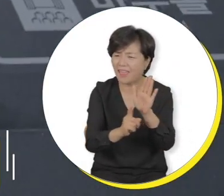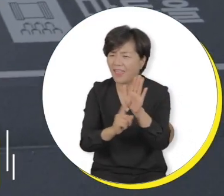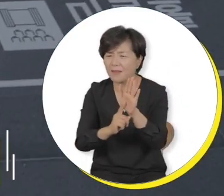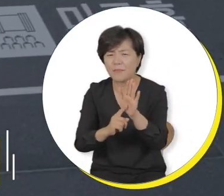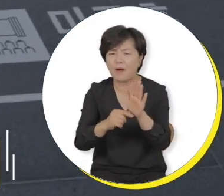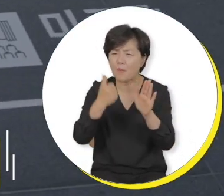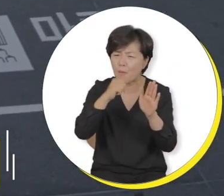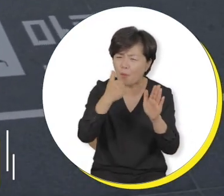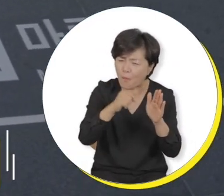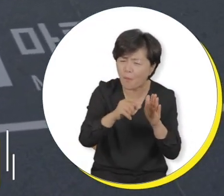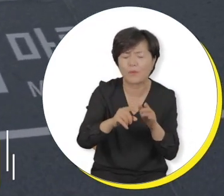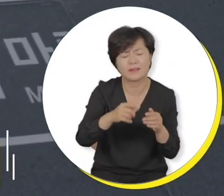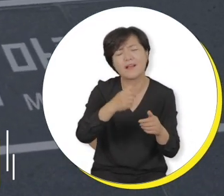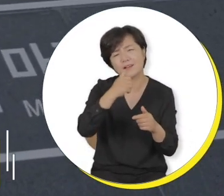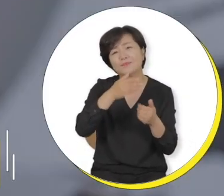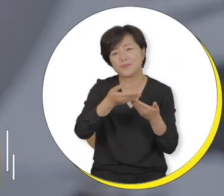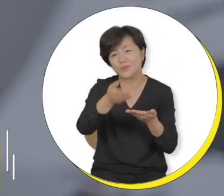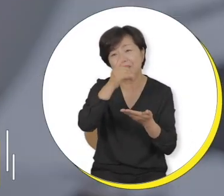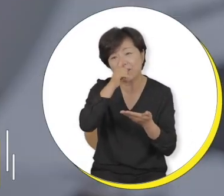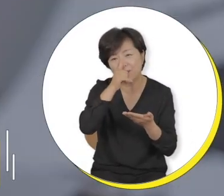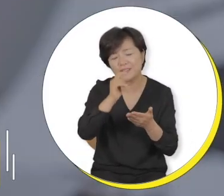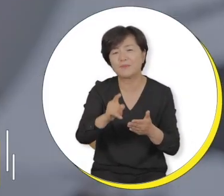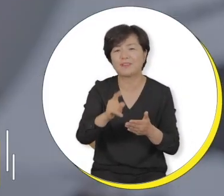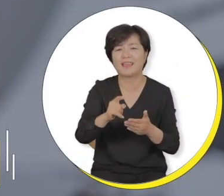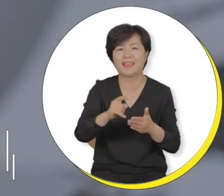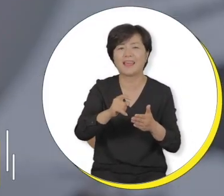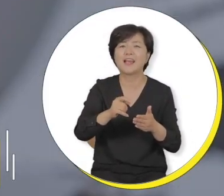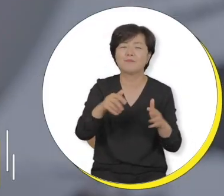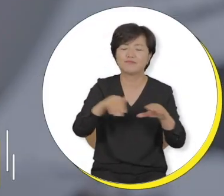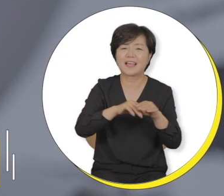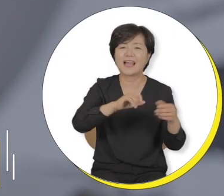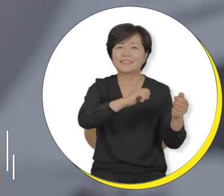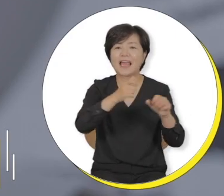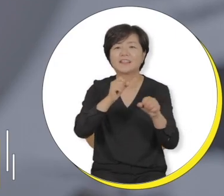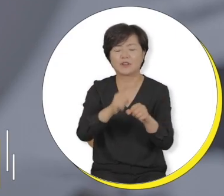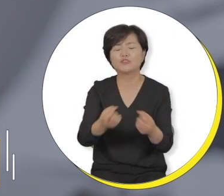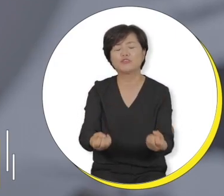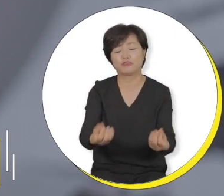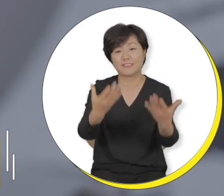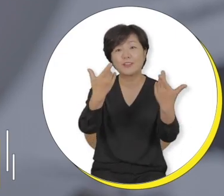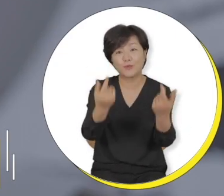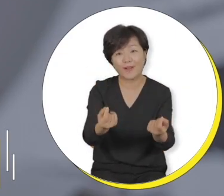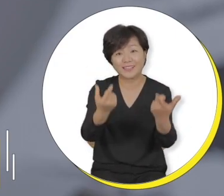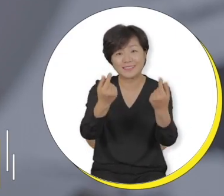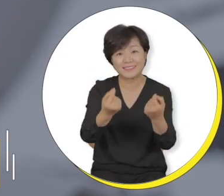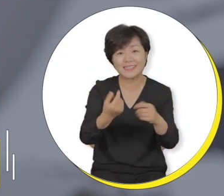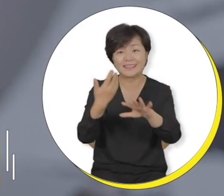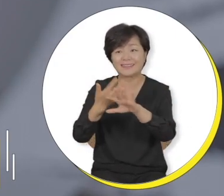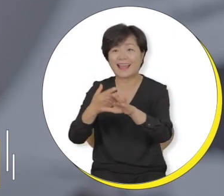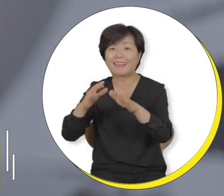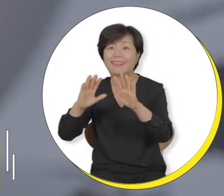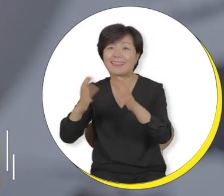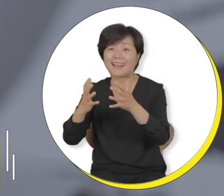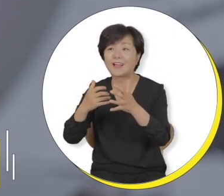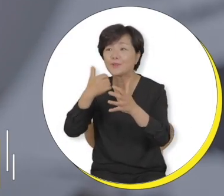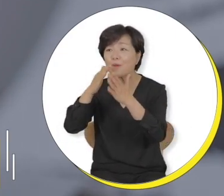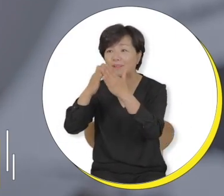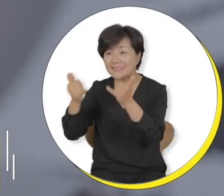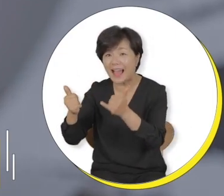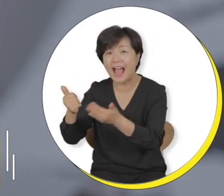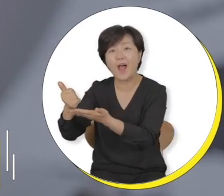화살표 이런 것들을 표시하고 계시고, 저희가 이번에 진행하는 문화다양성 축제처럼 외국인 통역사를